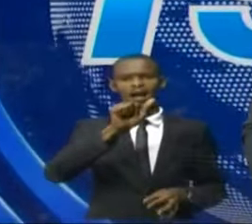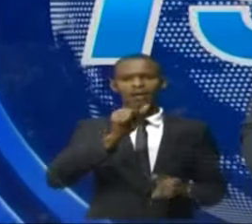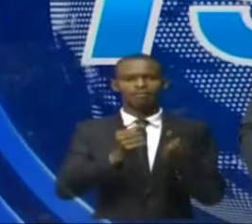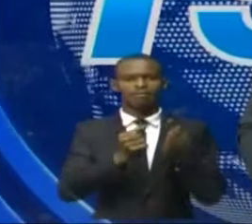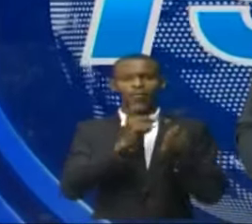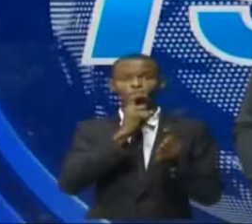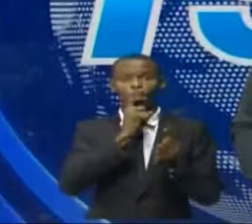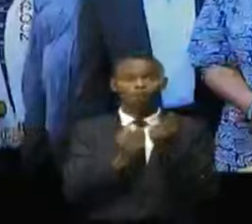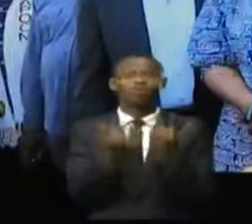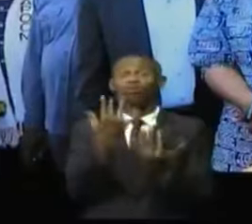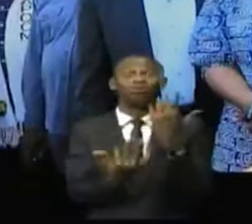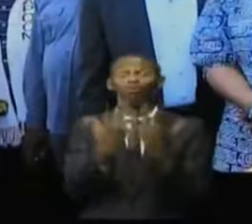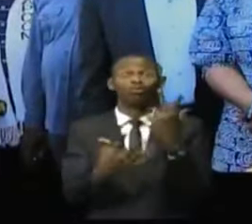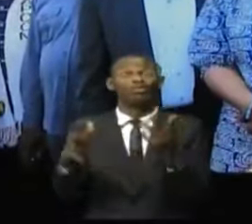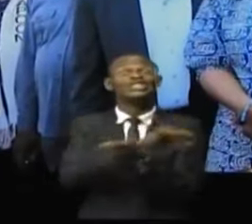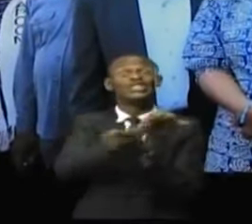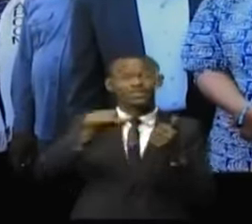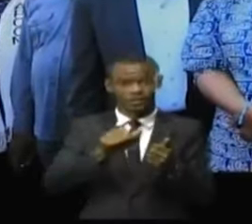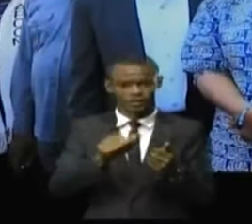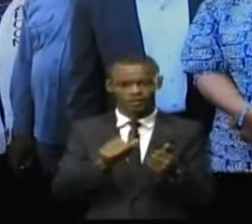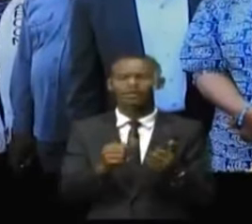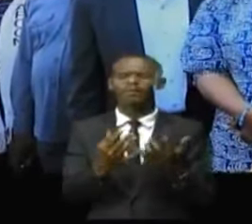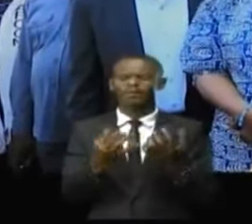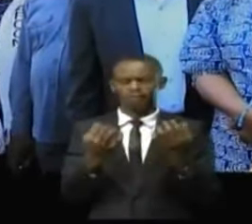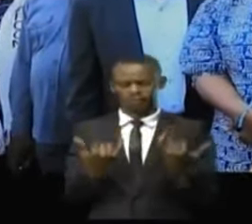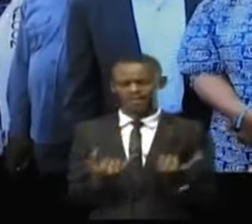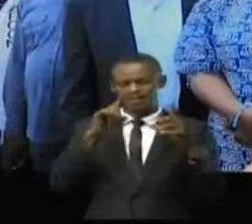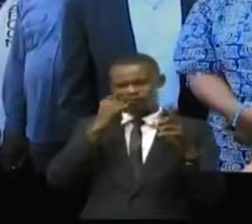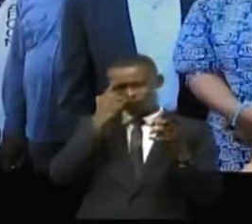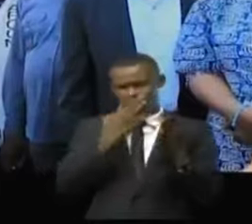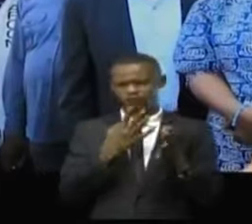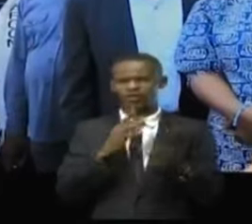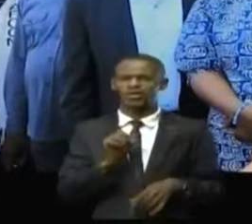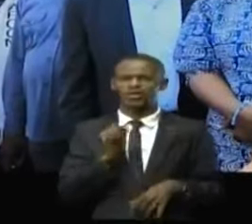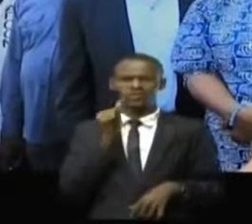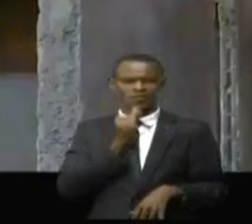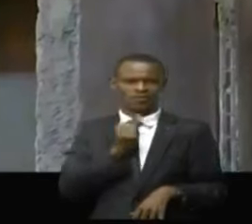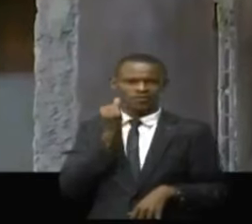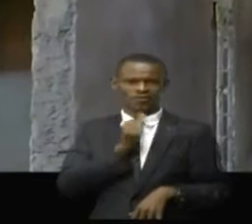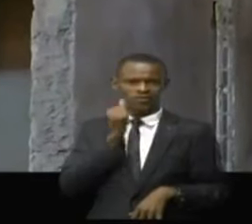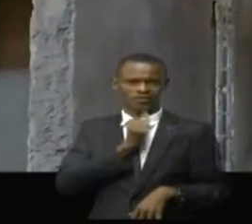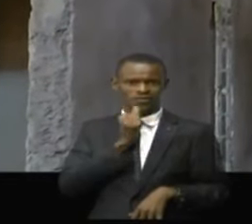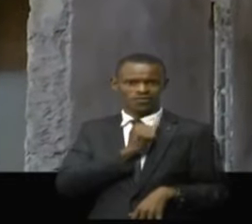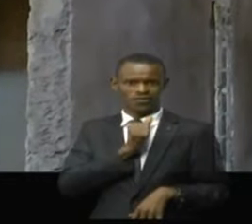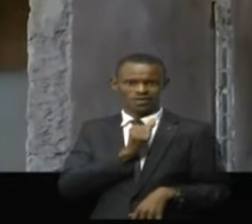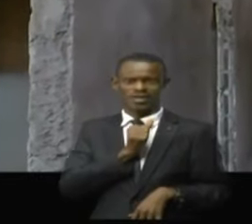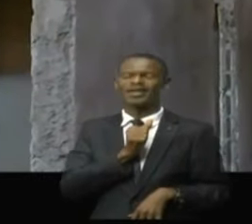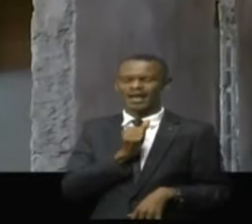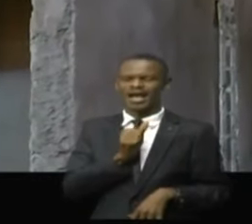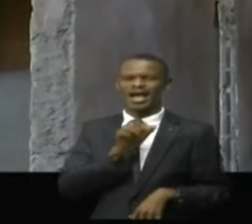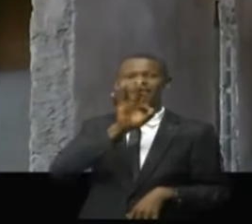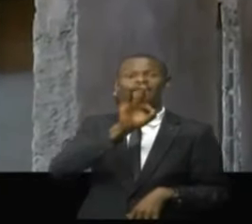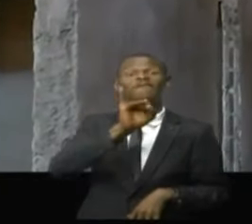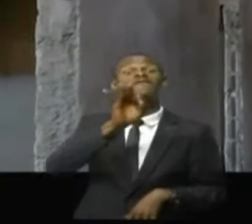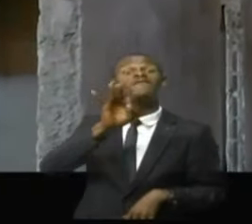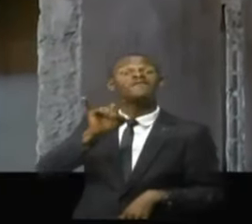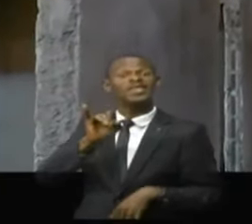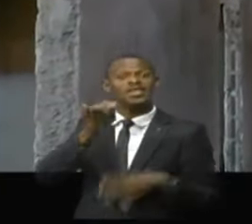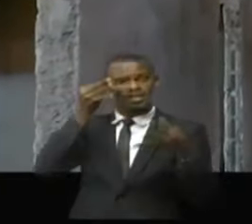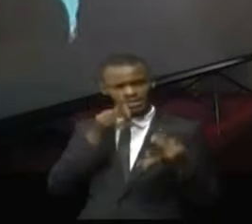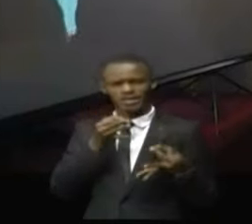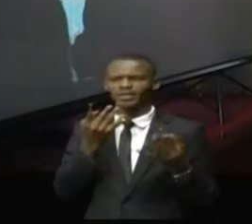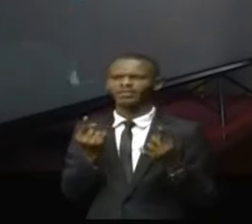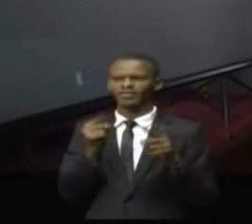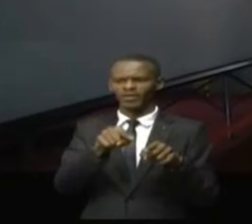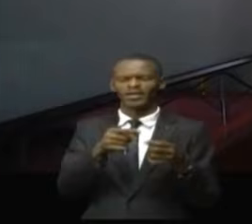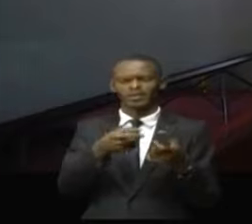Yolande Foka. De la parole à l'acte, la gouverneure du Lualaba, pragmatique dans ses actions, a repoussé les